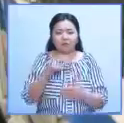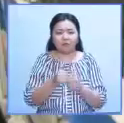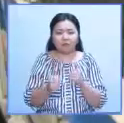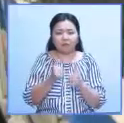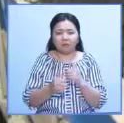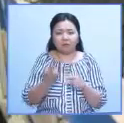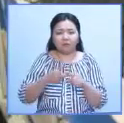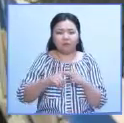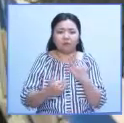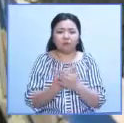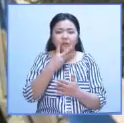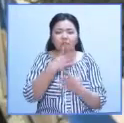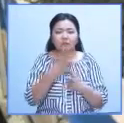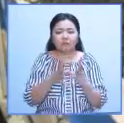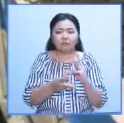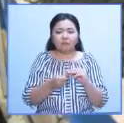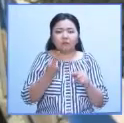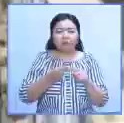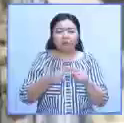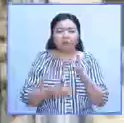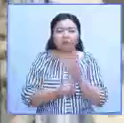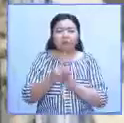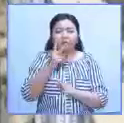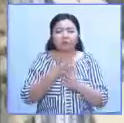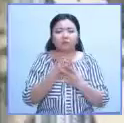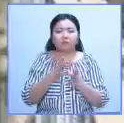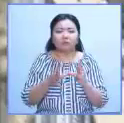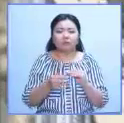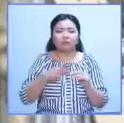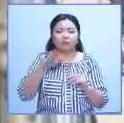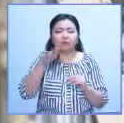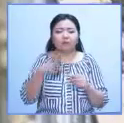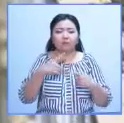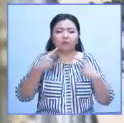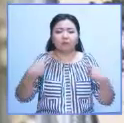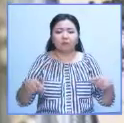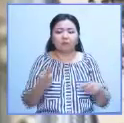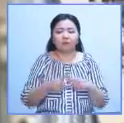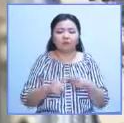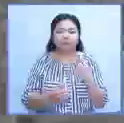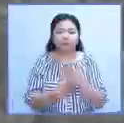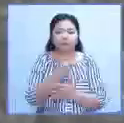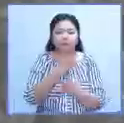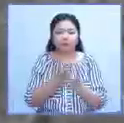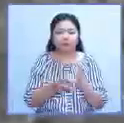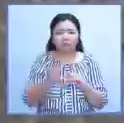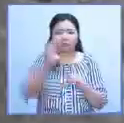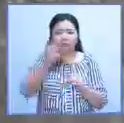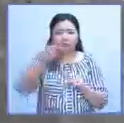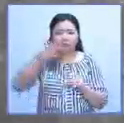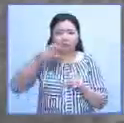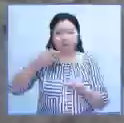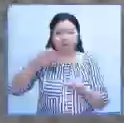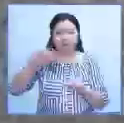белсене кіріскен. Жылыжай қоймасы бөлмесіне арнайы бас сұққанымызда көкөністердің сапалы өсуіне бірден бір себеп болып табылатын биологиялық қуатты